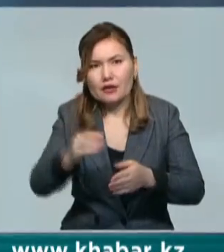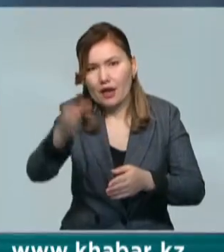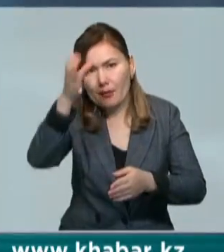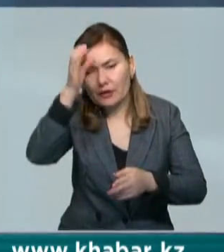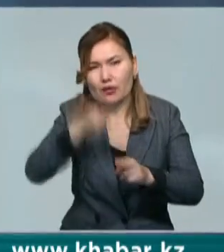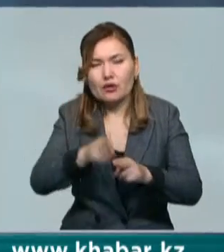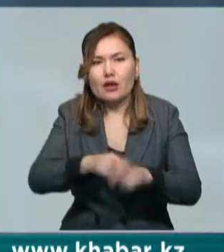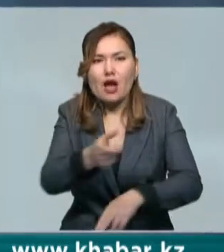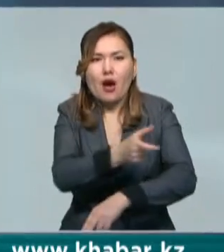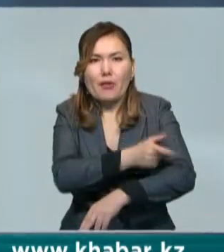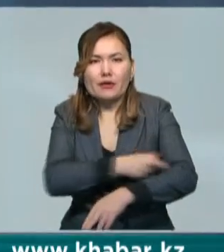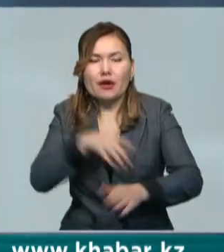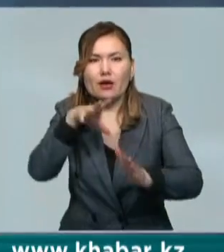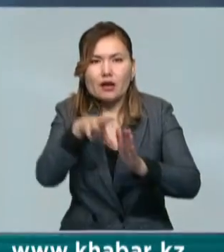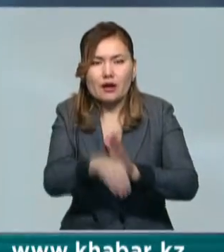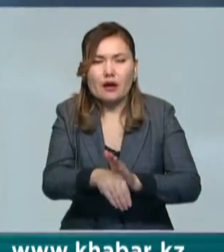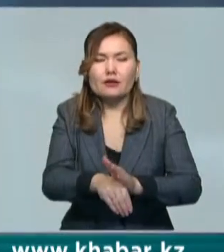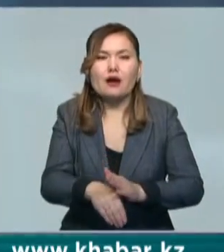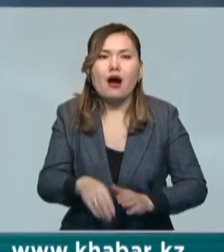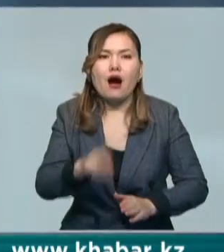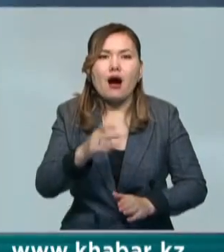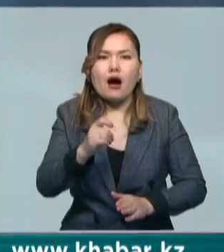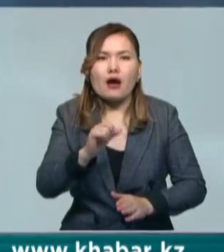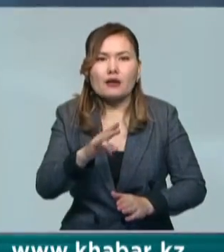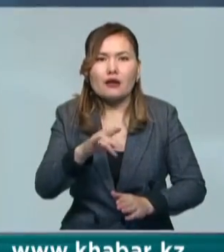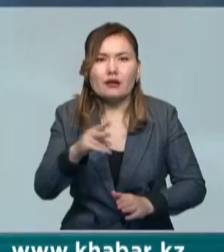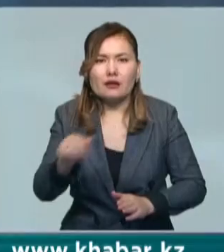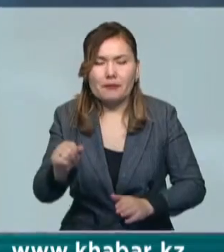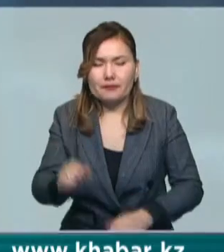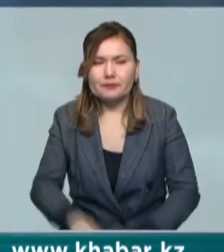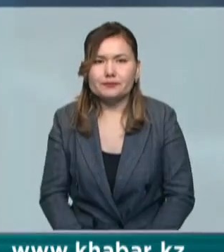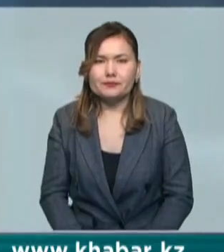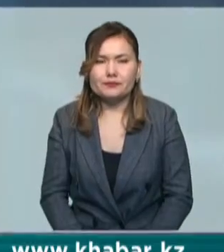журналистика академиясының мүшелерінің қатарына қосылған Қымбат Хангелдина.